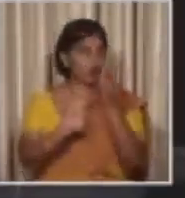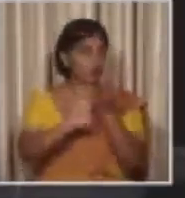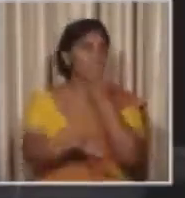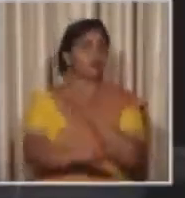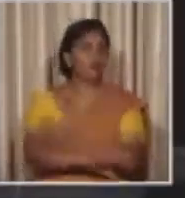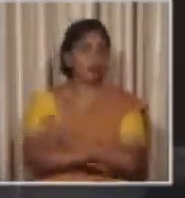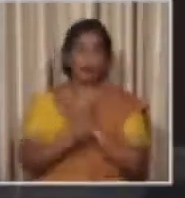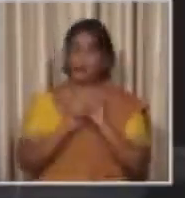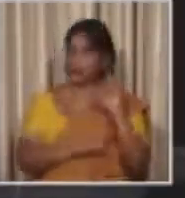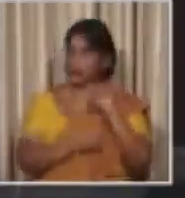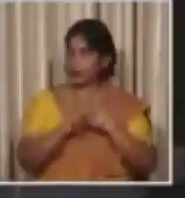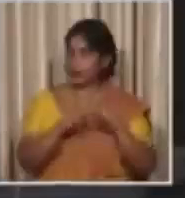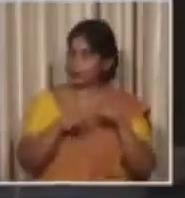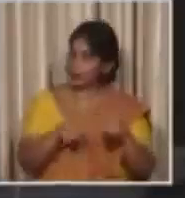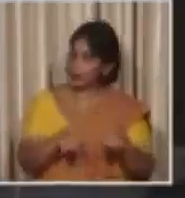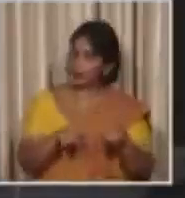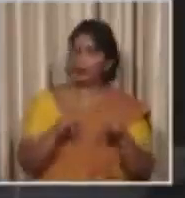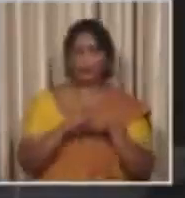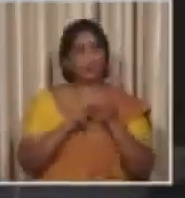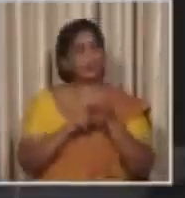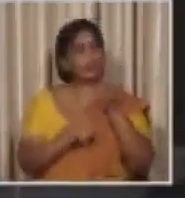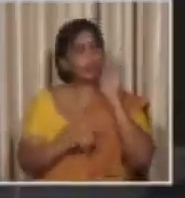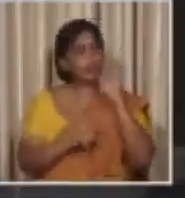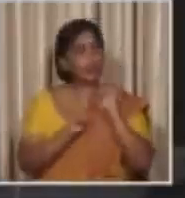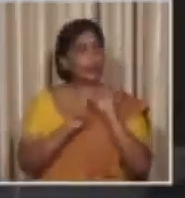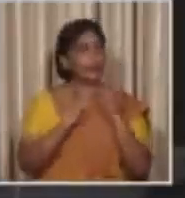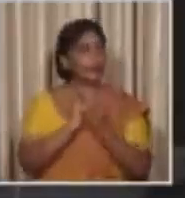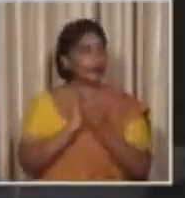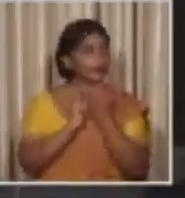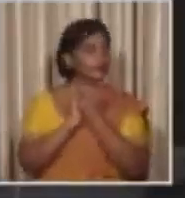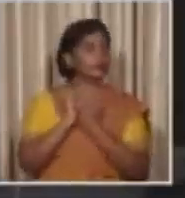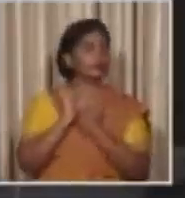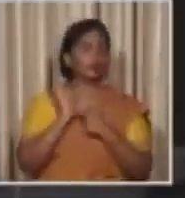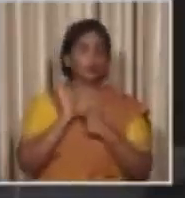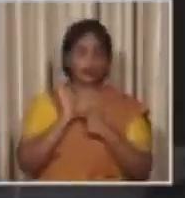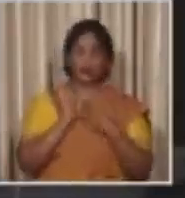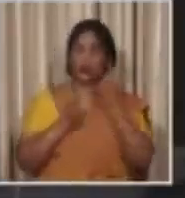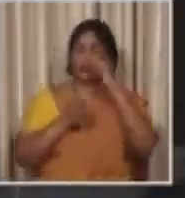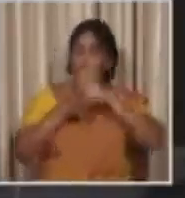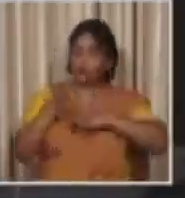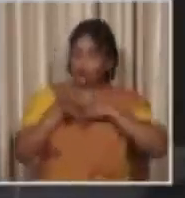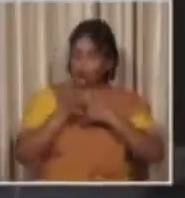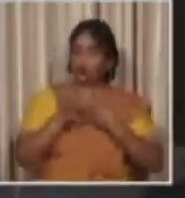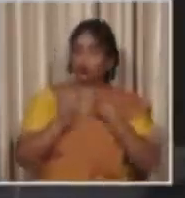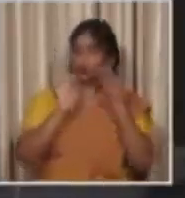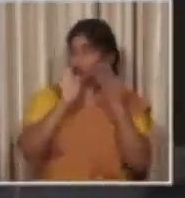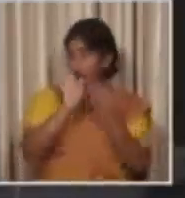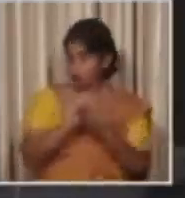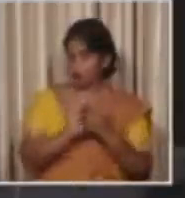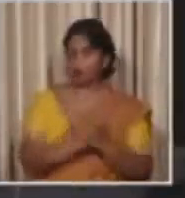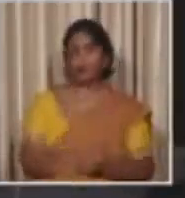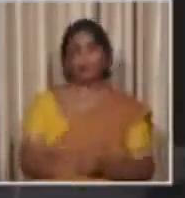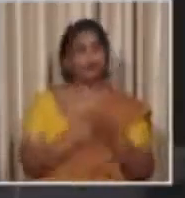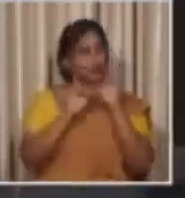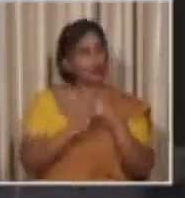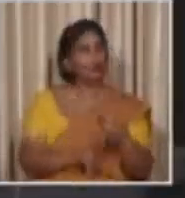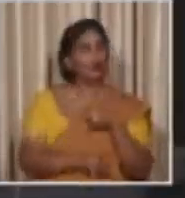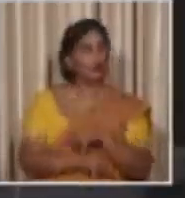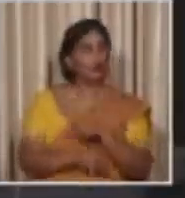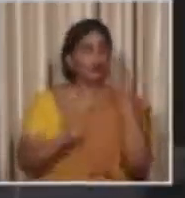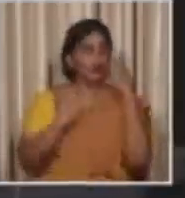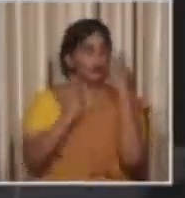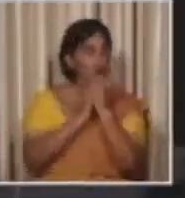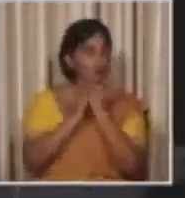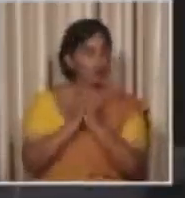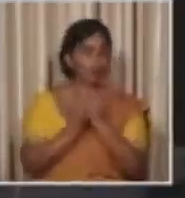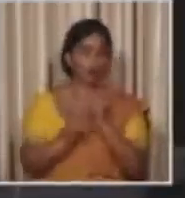කලින් පාර්ලිමේන්තුවටත්, ඒ වගේම ජනාධිපතිතුමා ප්‍රතිපත්ති ප්‍රකාශන තුලත්, අයවැලේකන තුලත් අපි ඉදිරිපත් කරා. එහෙනම් මේ අදාළ කාරණයට